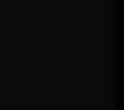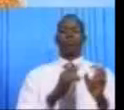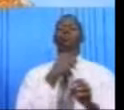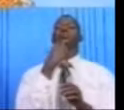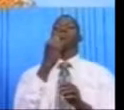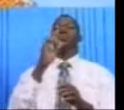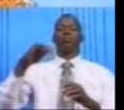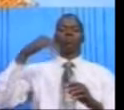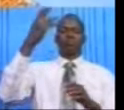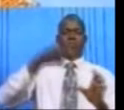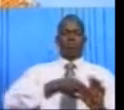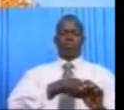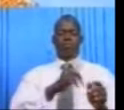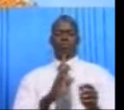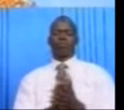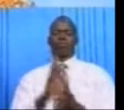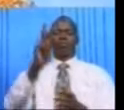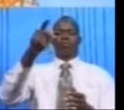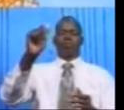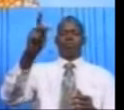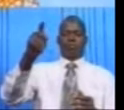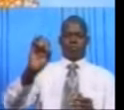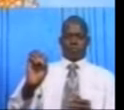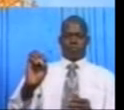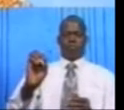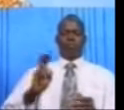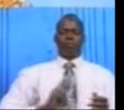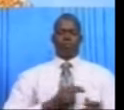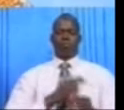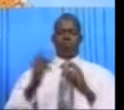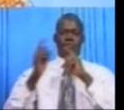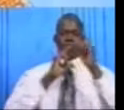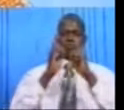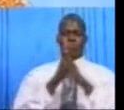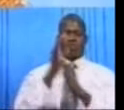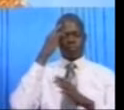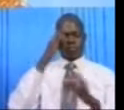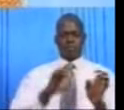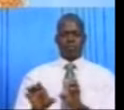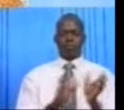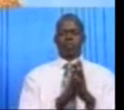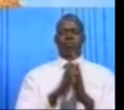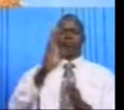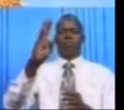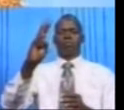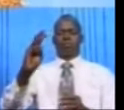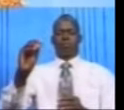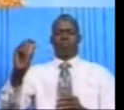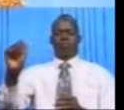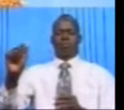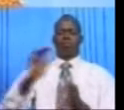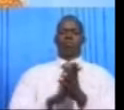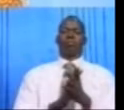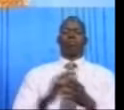Prochaine démission du souverain pontife, le pape Benoît XVI. Nous écoutons à cet effet Monseigneur Séraphin Rouamba, président